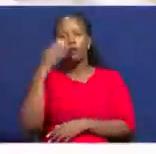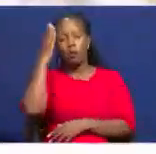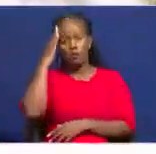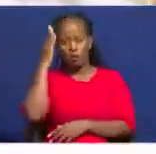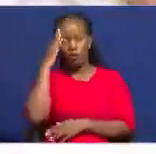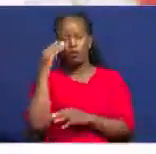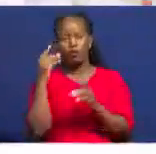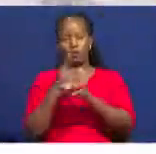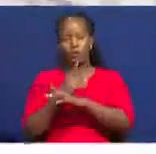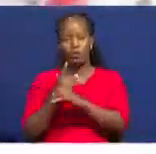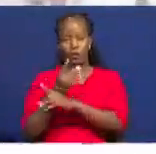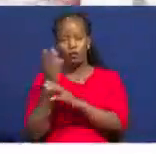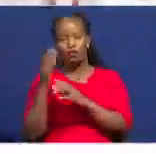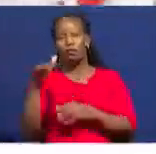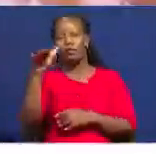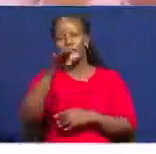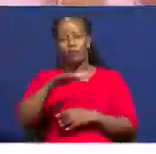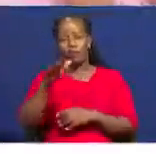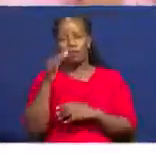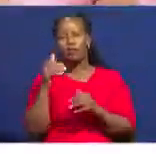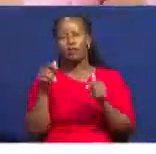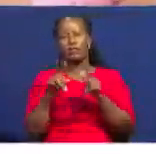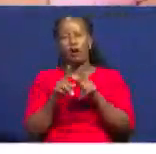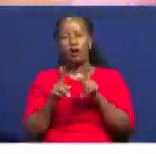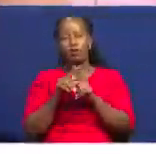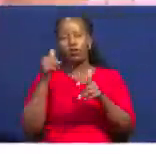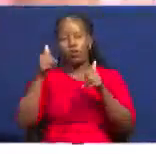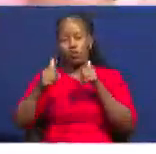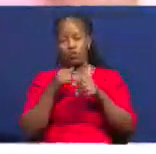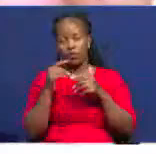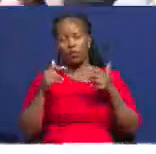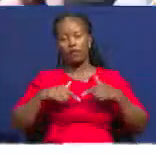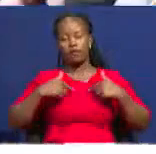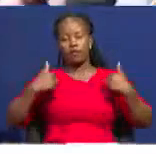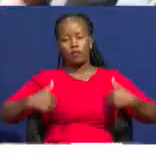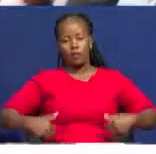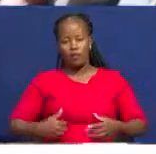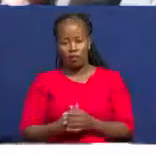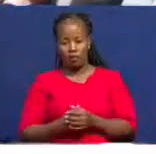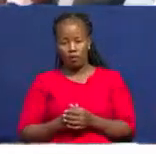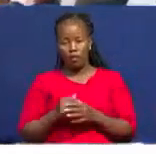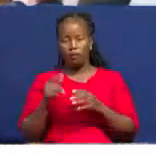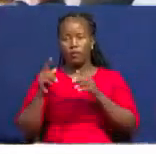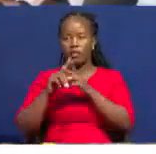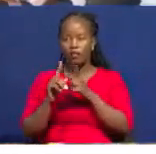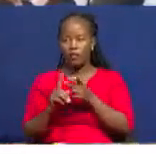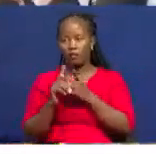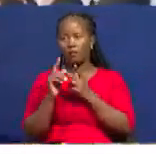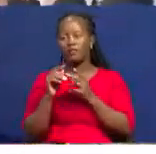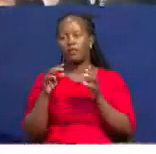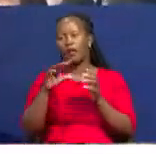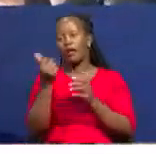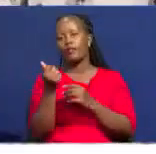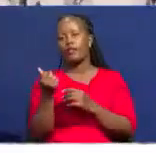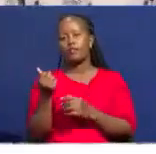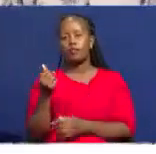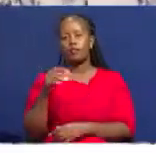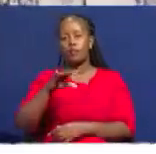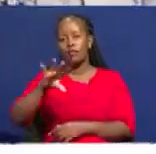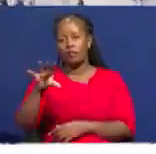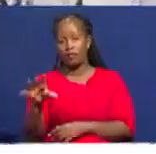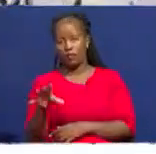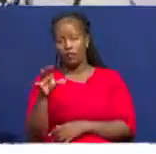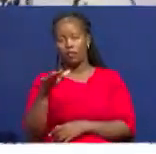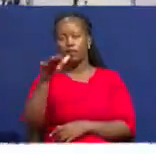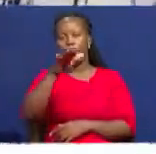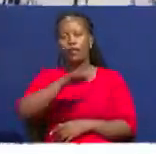kitamaduni usioonekana wa kitaifa wa China. Watu wa kabila la Dai katika kaunti ya Jiangcheng